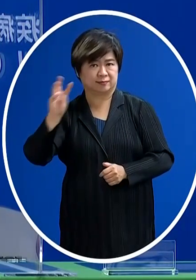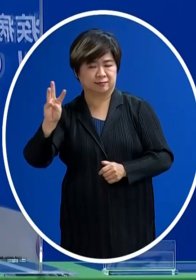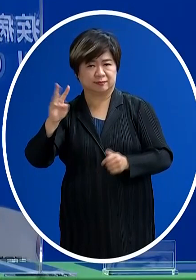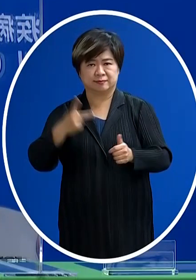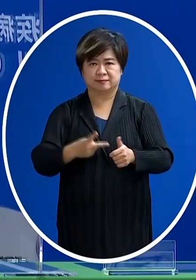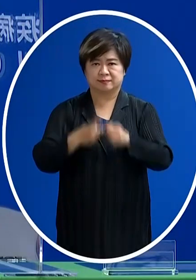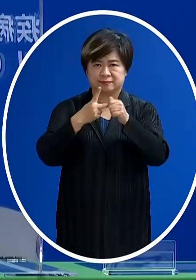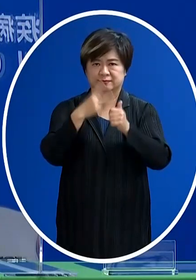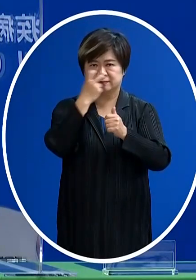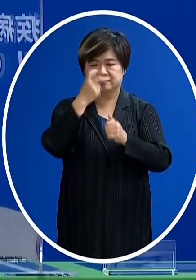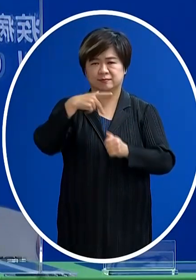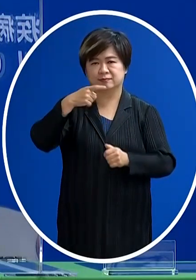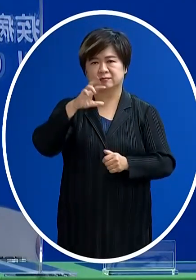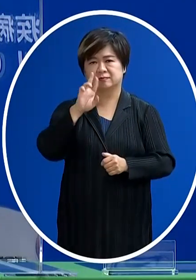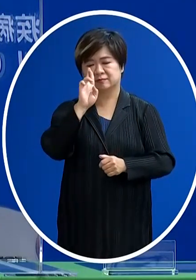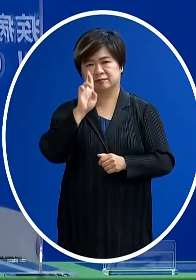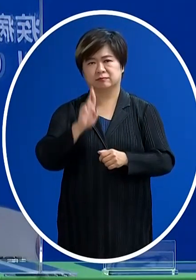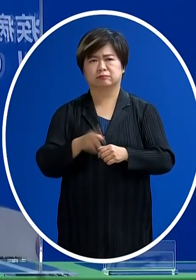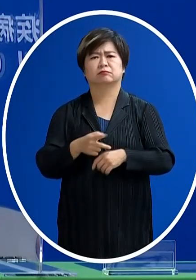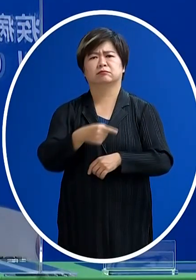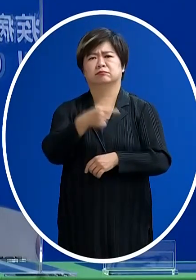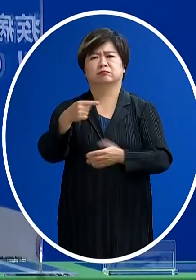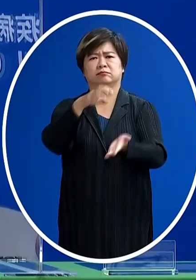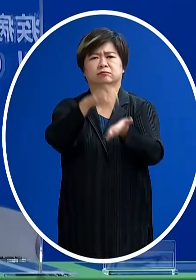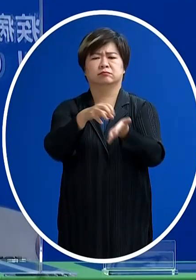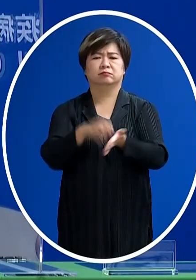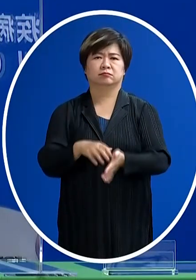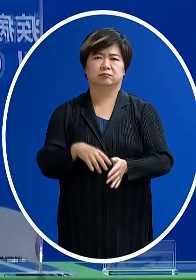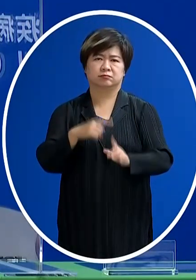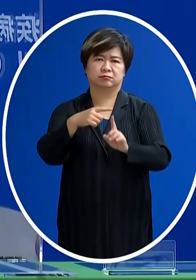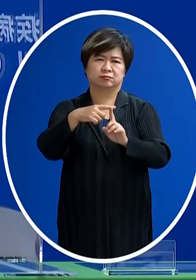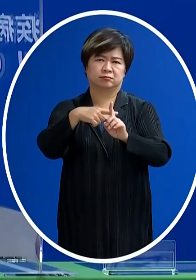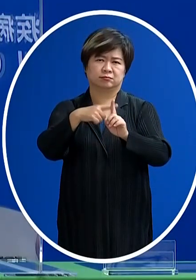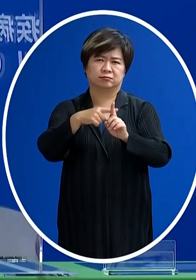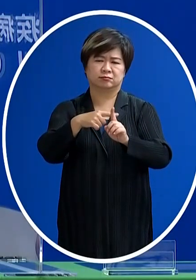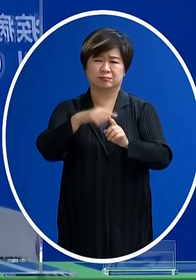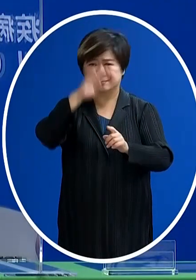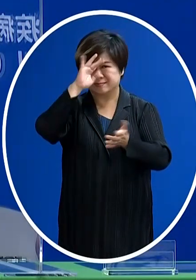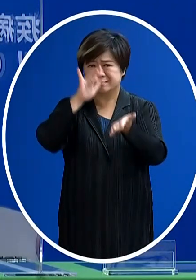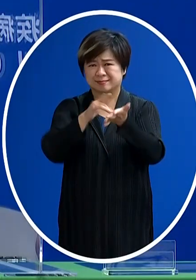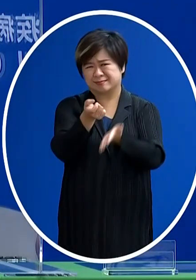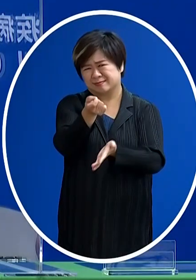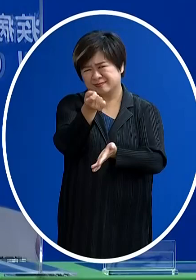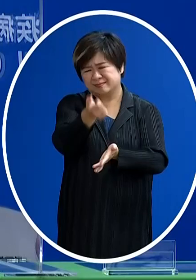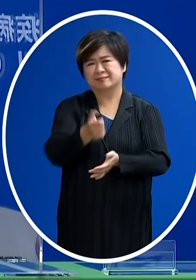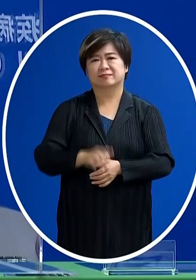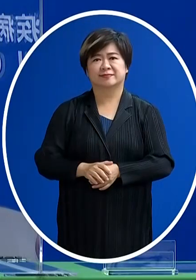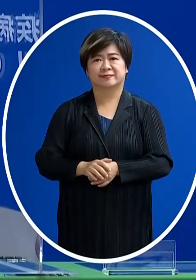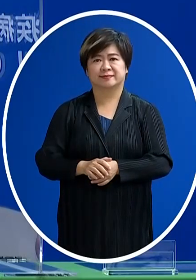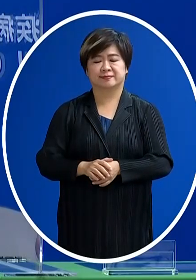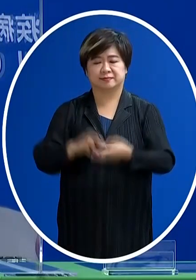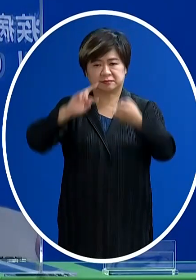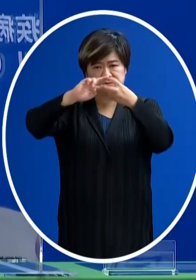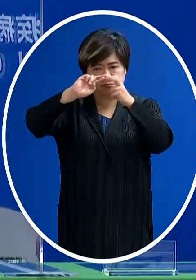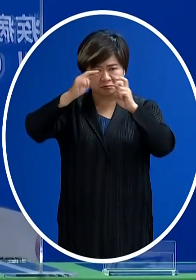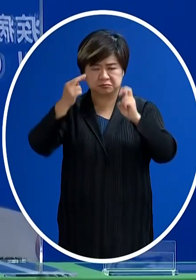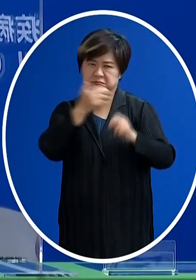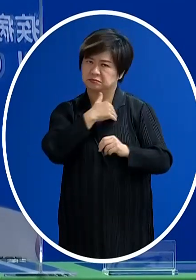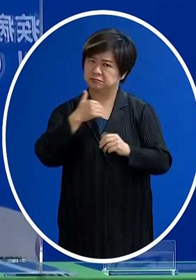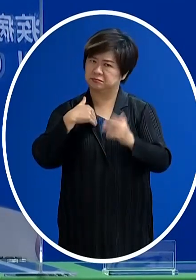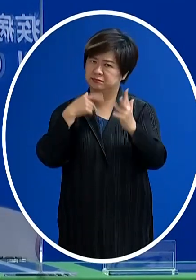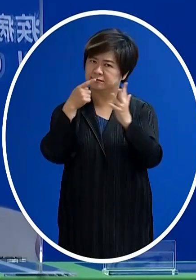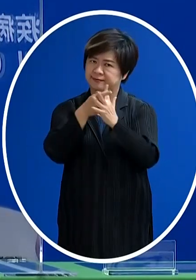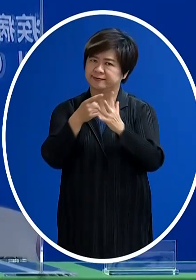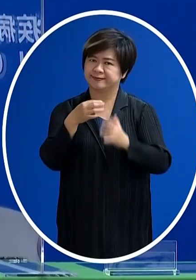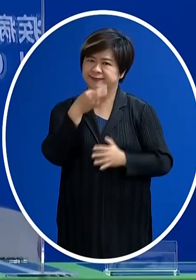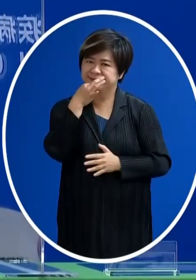采这个 PCR 就已经是阴性，表示它的病毒量非常的低。那这个定序有没有可能做得出来的